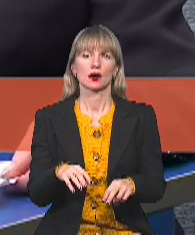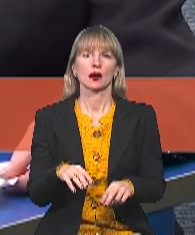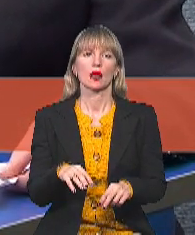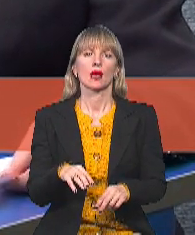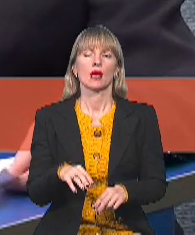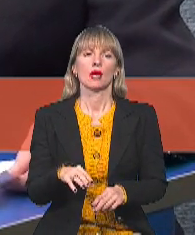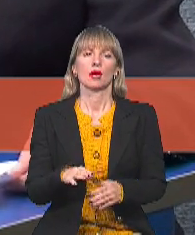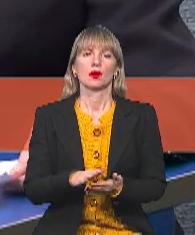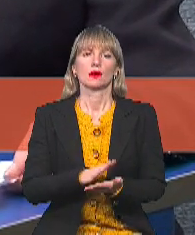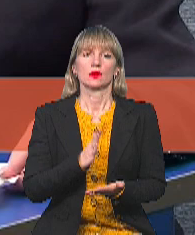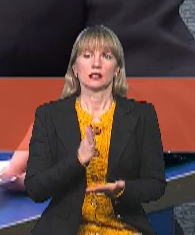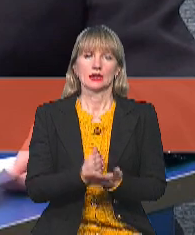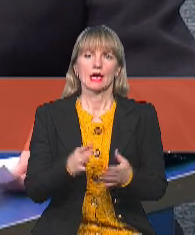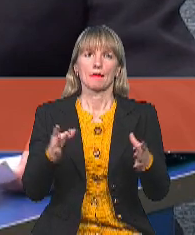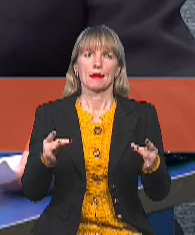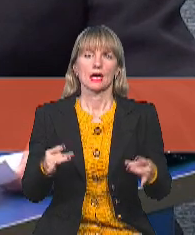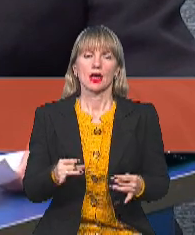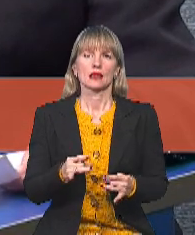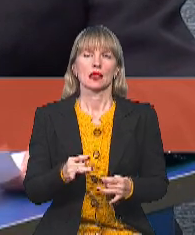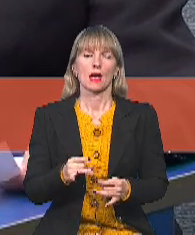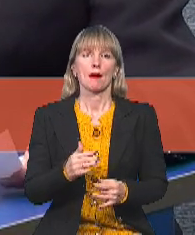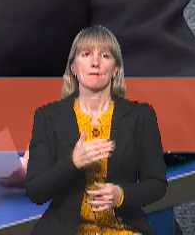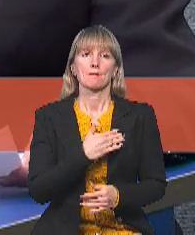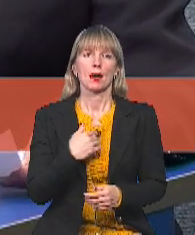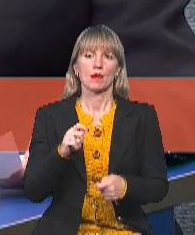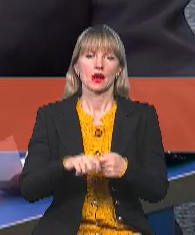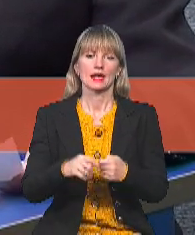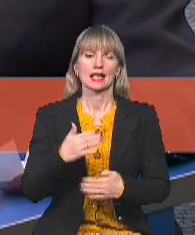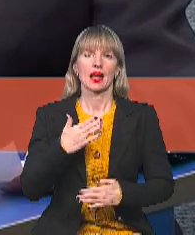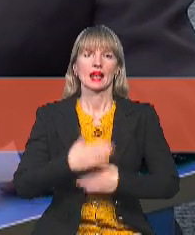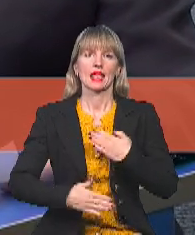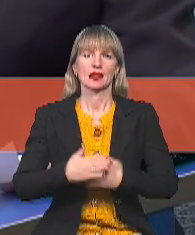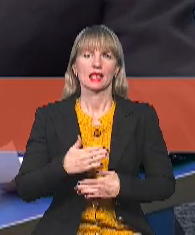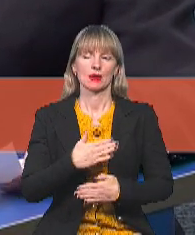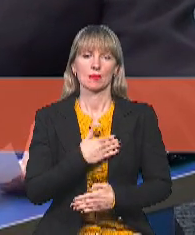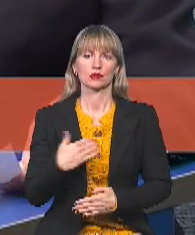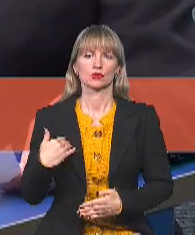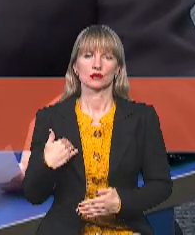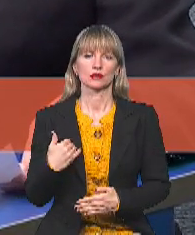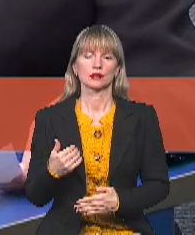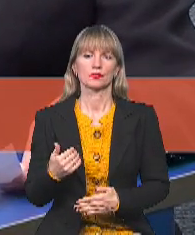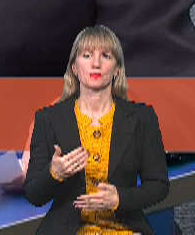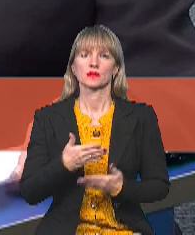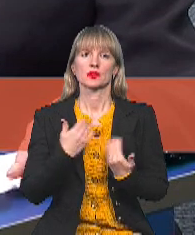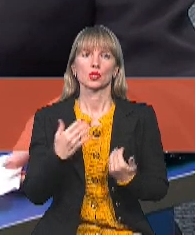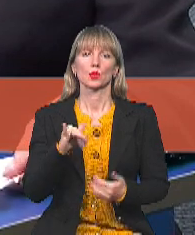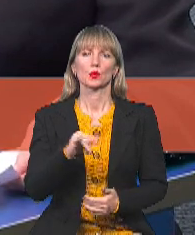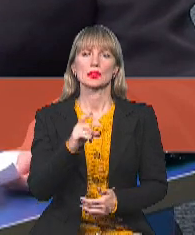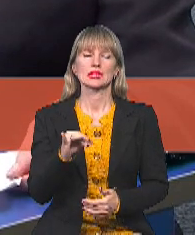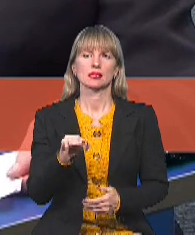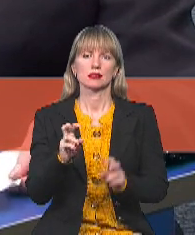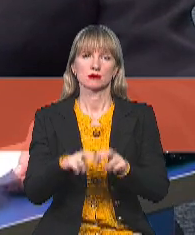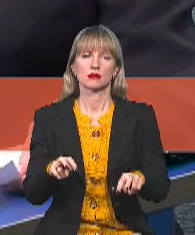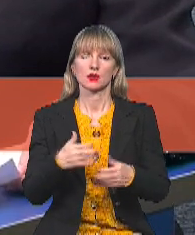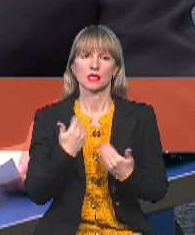Так, перепрошую. Тобто, чисто є пакет мамографія. Это рентген молочной железы. Вот даже нет, допустим, ультразвукового исследования.